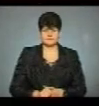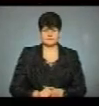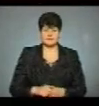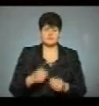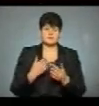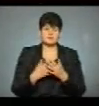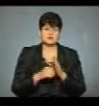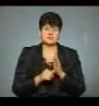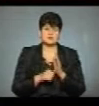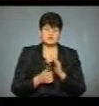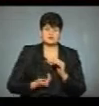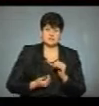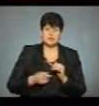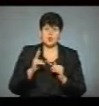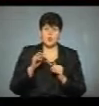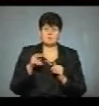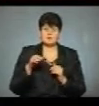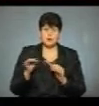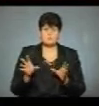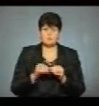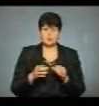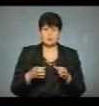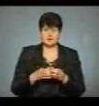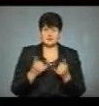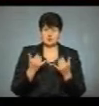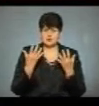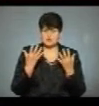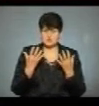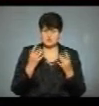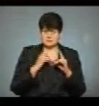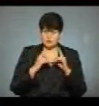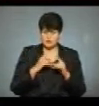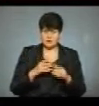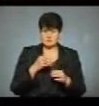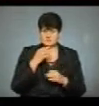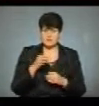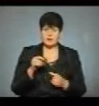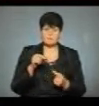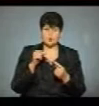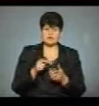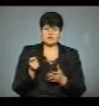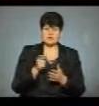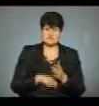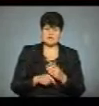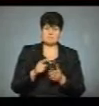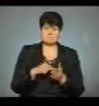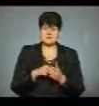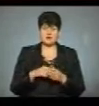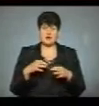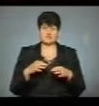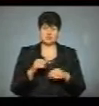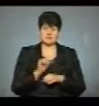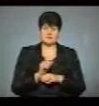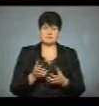Близько 60 жителів Копичанецької об'єднаної громади на сьогоднішніх зборах висловилися проти закриття міської автостанції. Вони